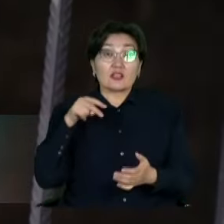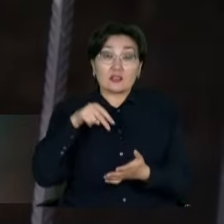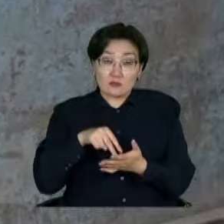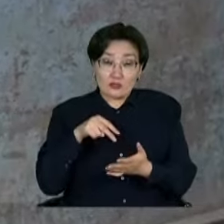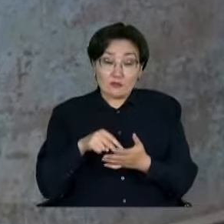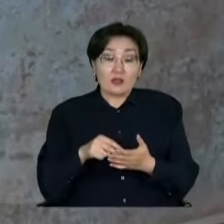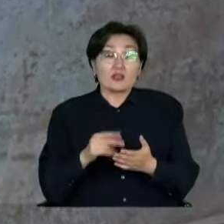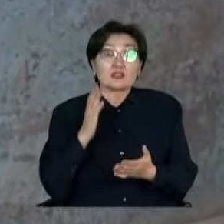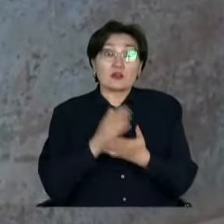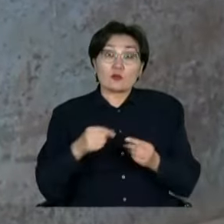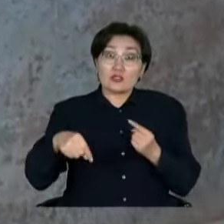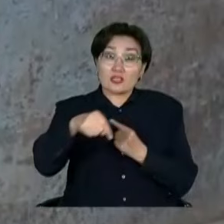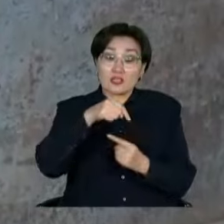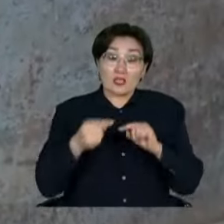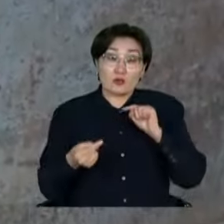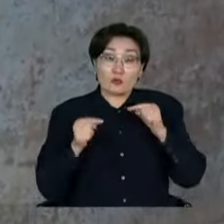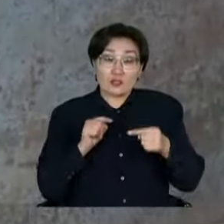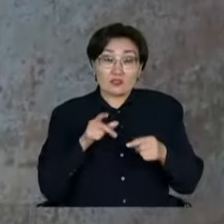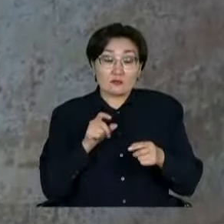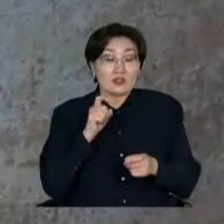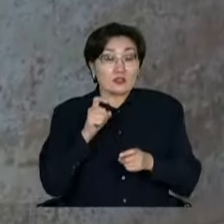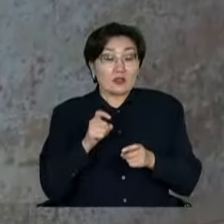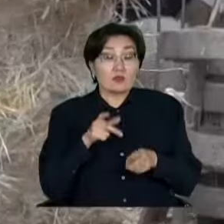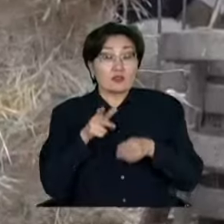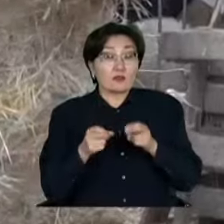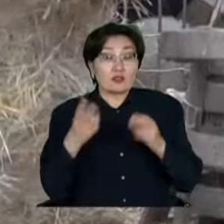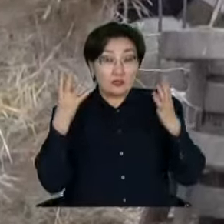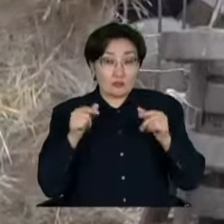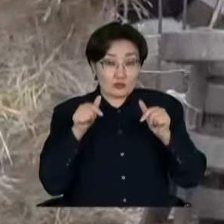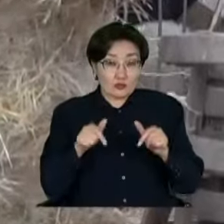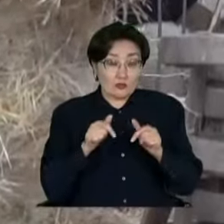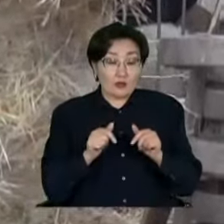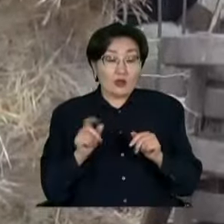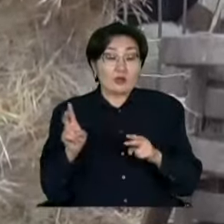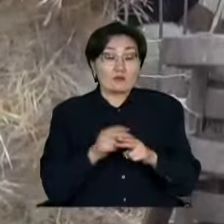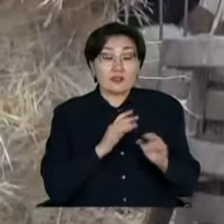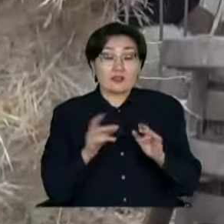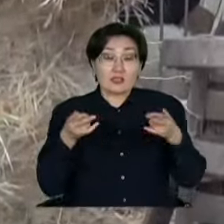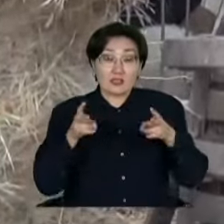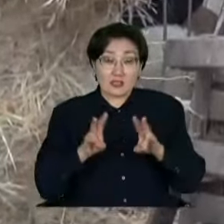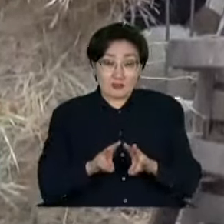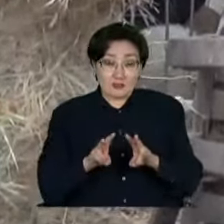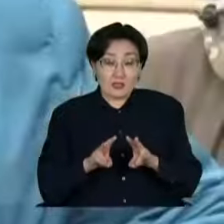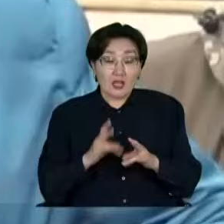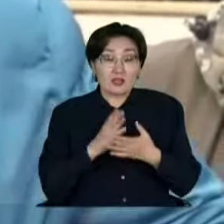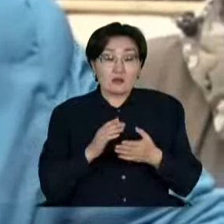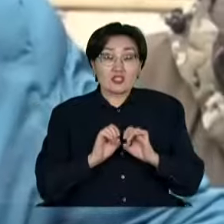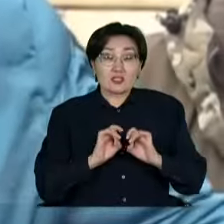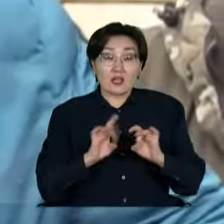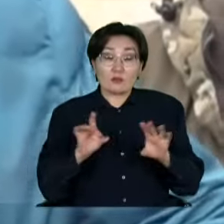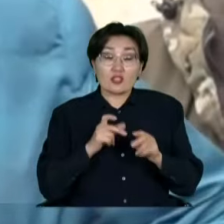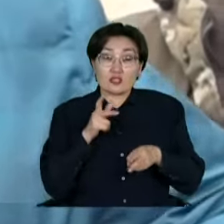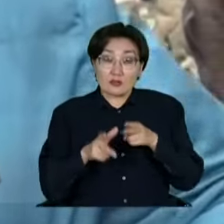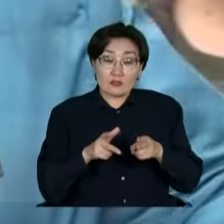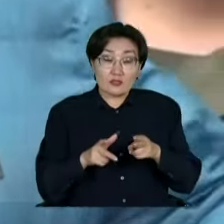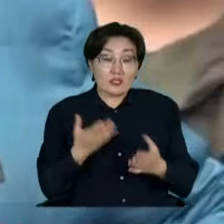кәсіпкерлер наразылық білдіріп жатыр. Олардың бірнеше күннен бері осында күтімсіз тұрғанын айтып шағымданды. Ауру болатын